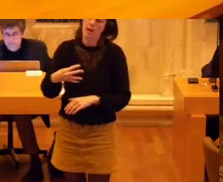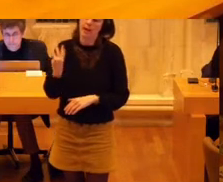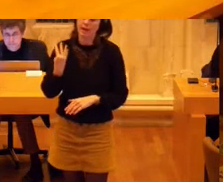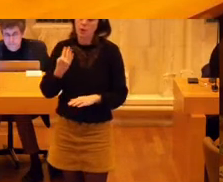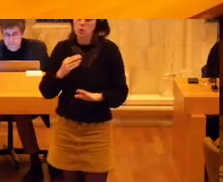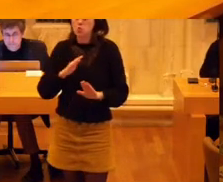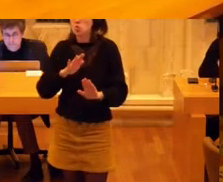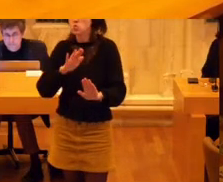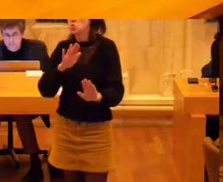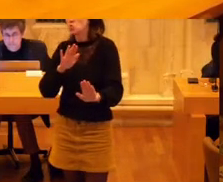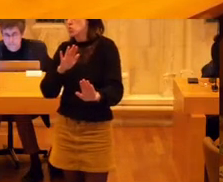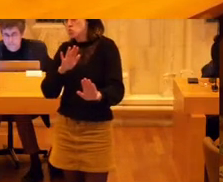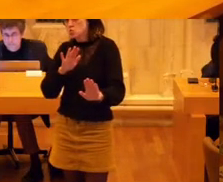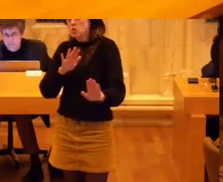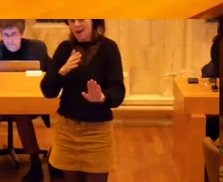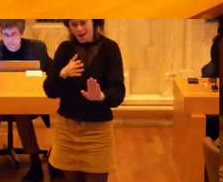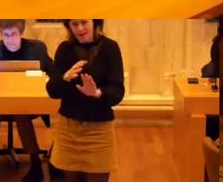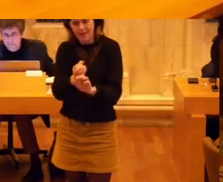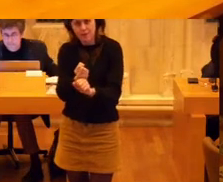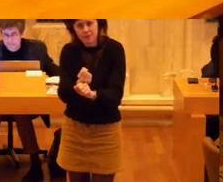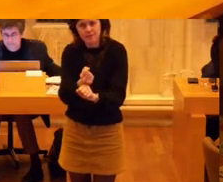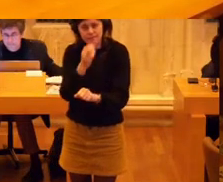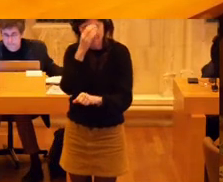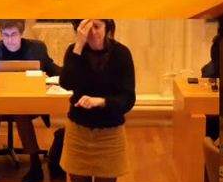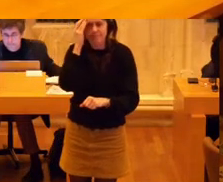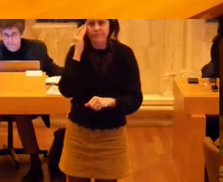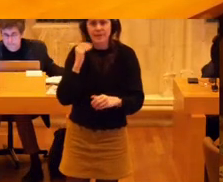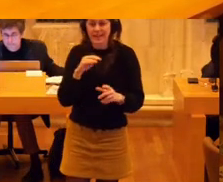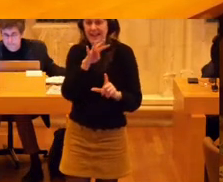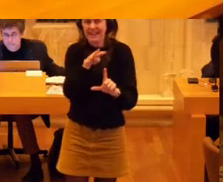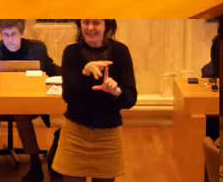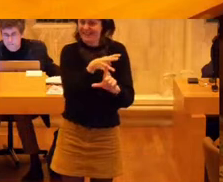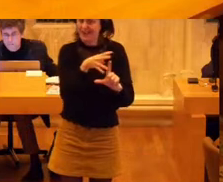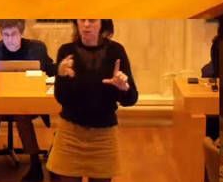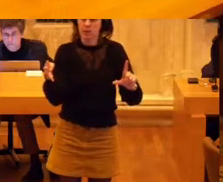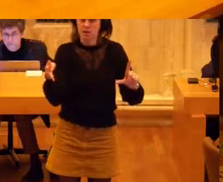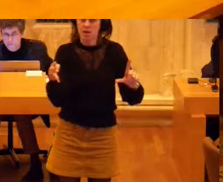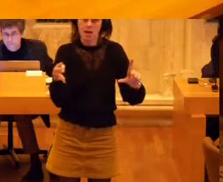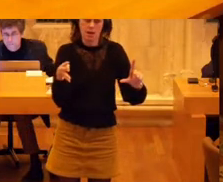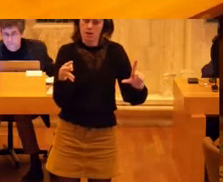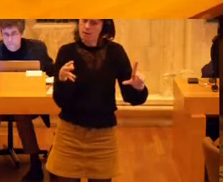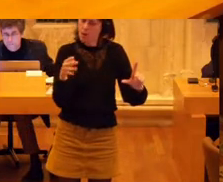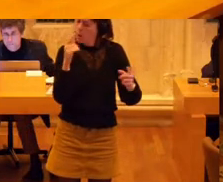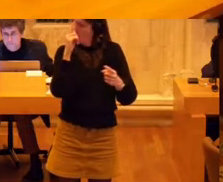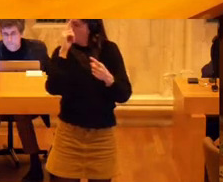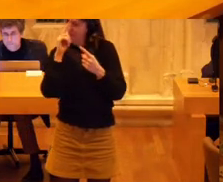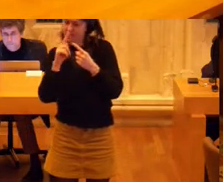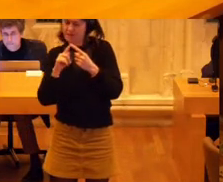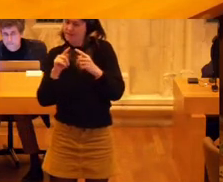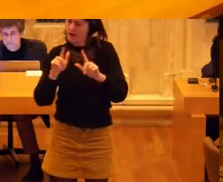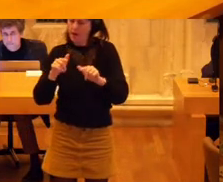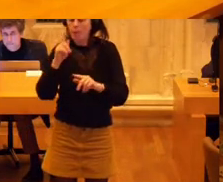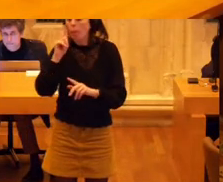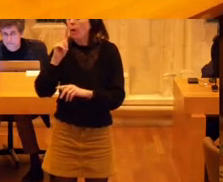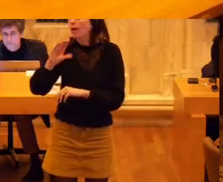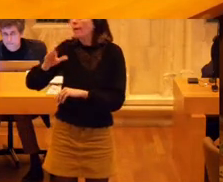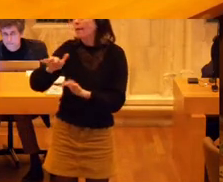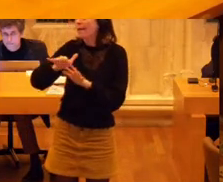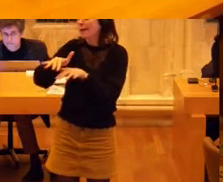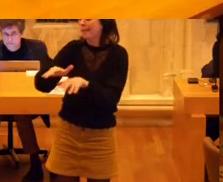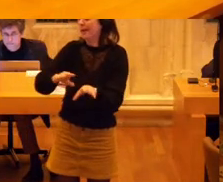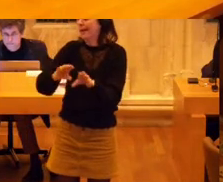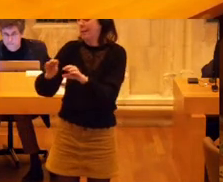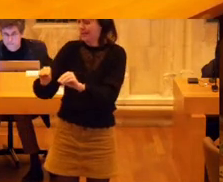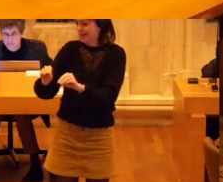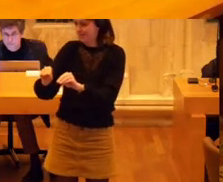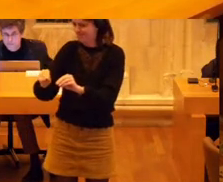en 2014. On a un enjeu de calendrier également, puisque quand la mer Habitat, si on souhaite pouvoir